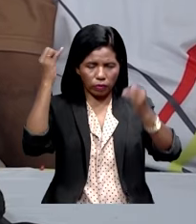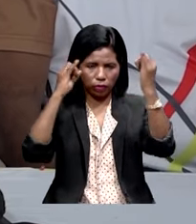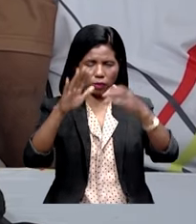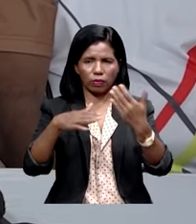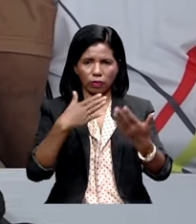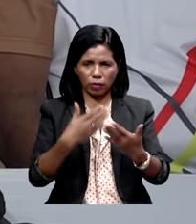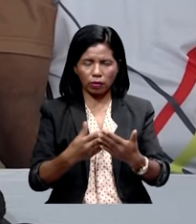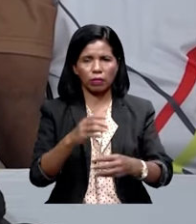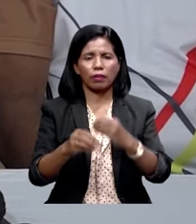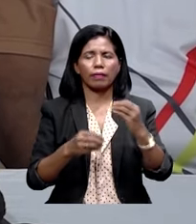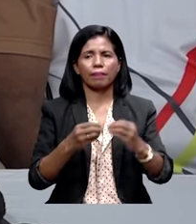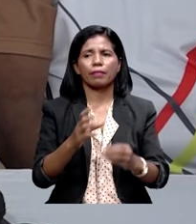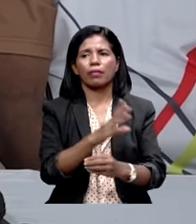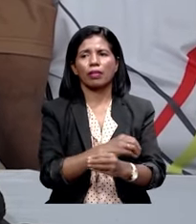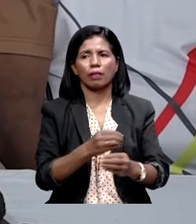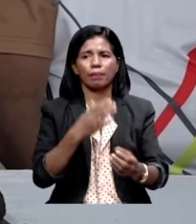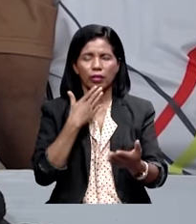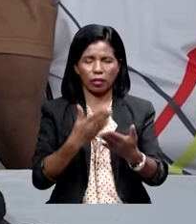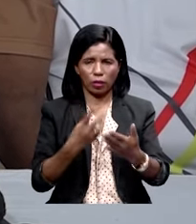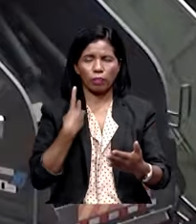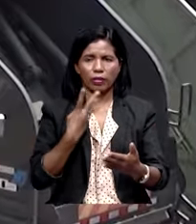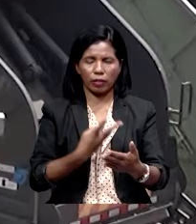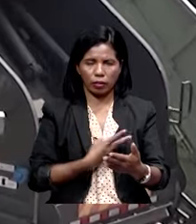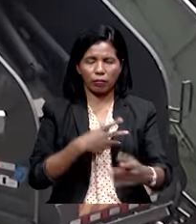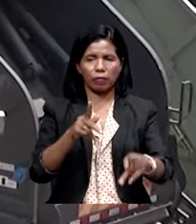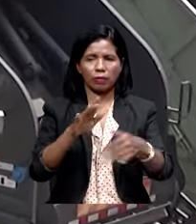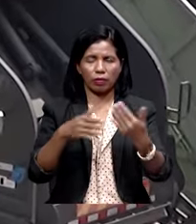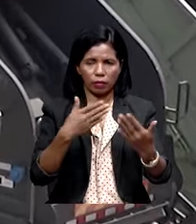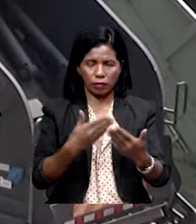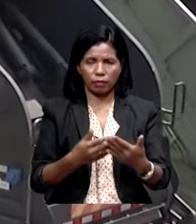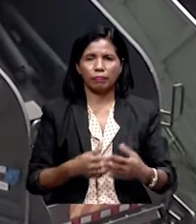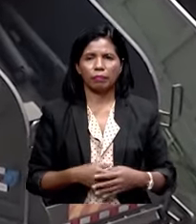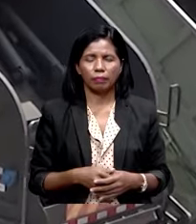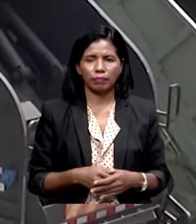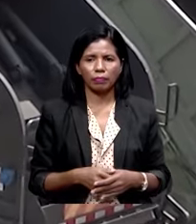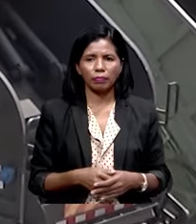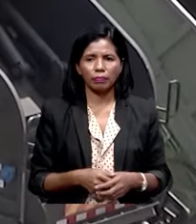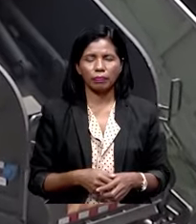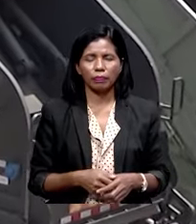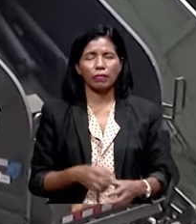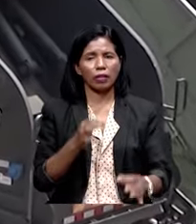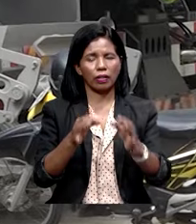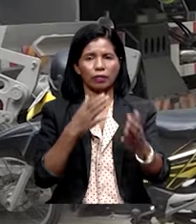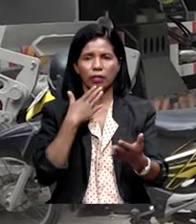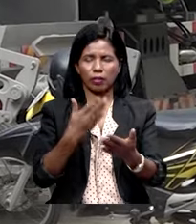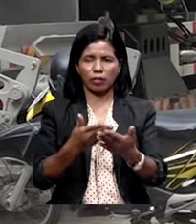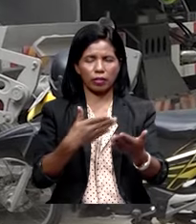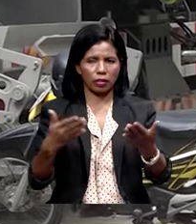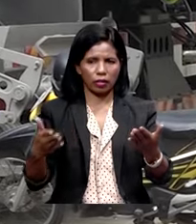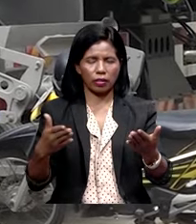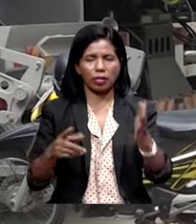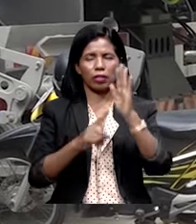ke pensil atau ni dia kau ita itu ni povo itu ni lisu la suar biron. Se dia liu, se sanser se moderno